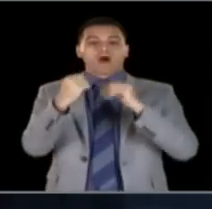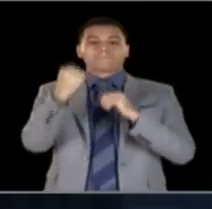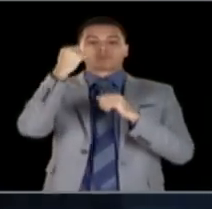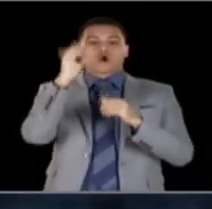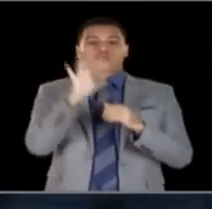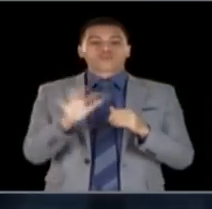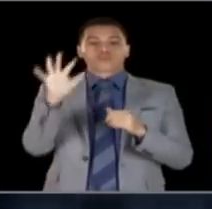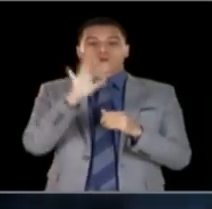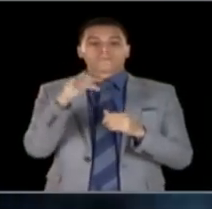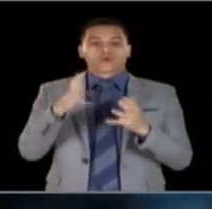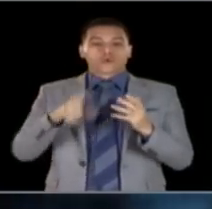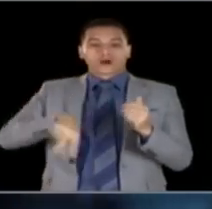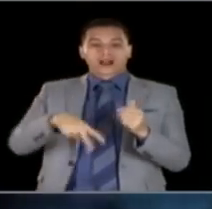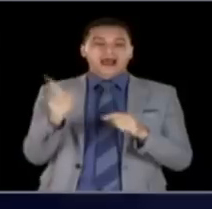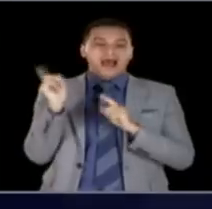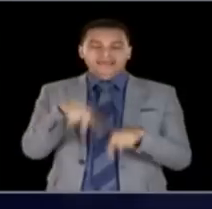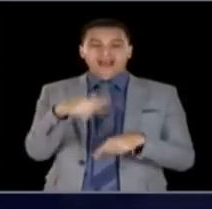لكرة القدم حتى عام